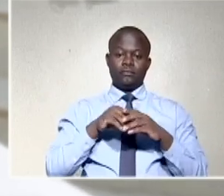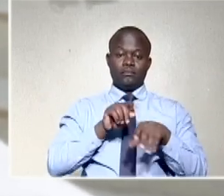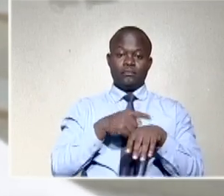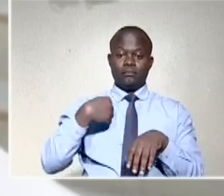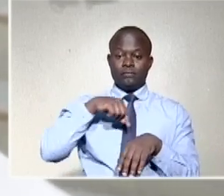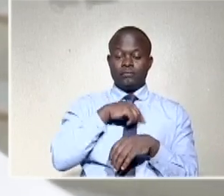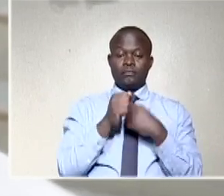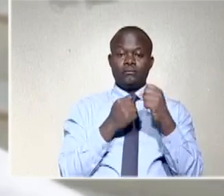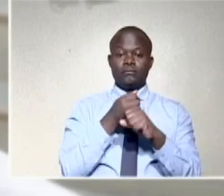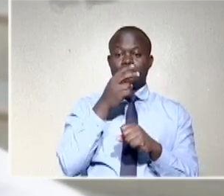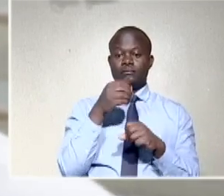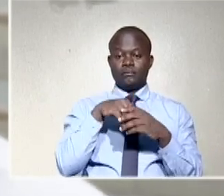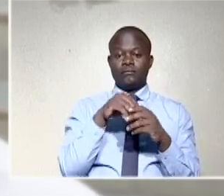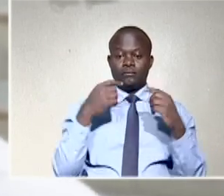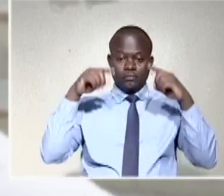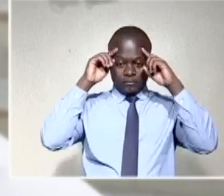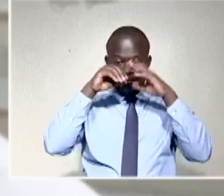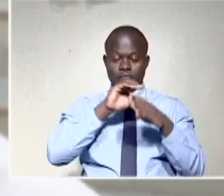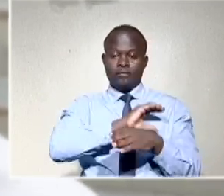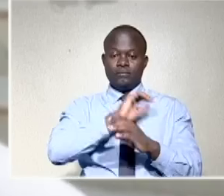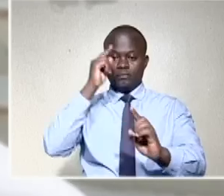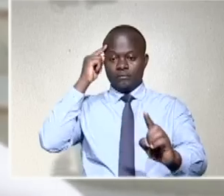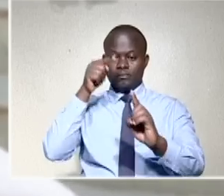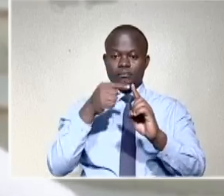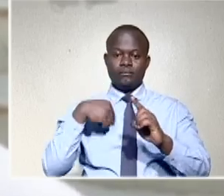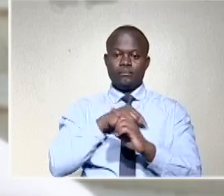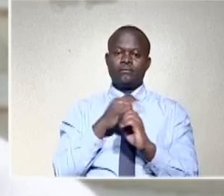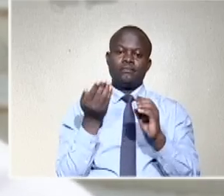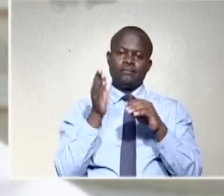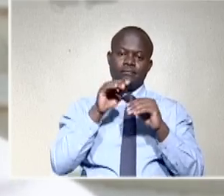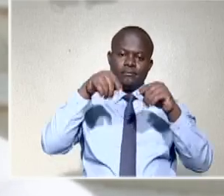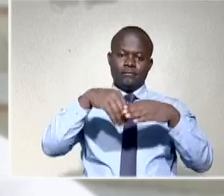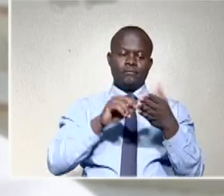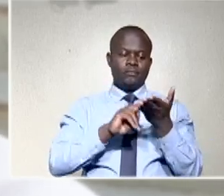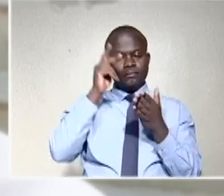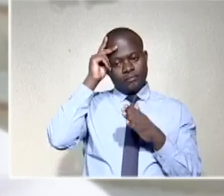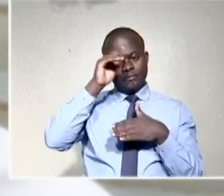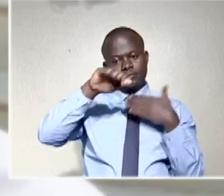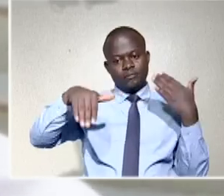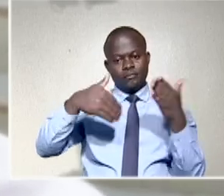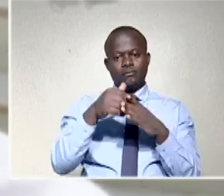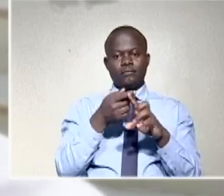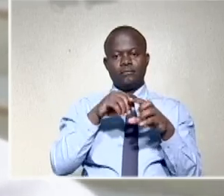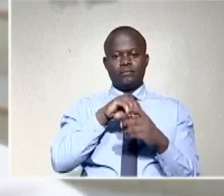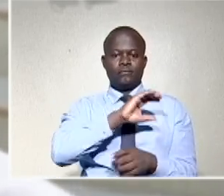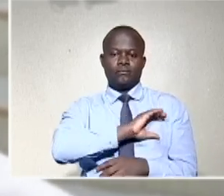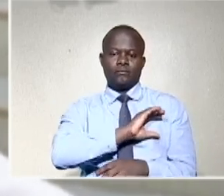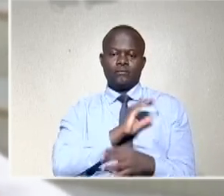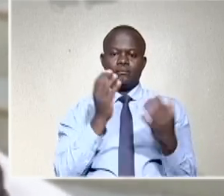mwaka wa kabiri muri kaminuza yo muri Canada, intego zanjye ni ukuzagaruka hano nkakoresha ubumenyi bwose nzavana muri Canada.